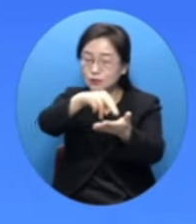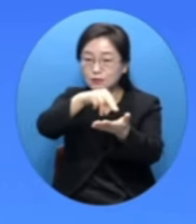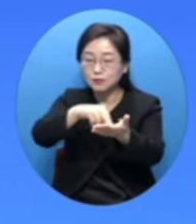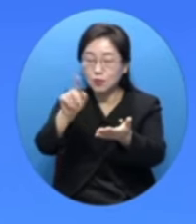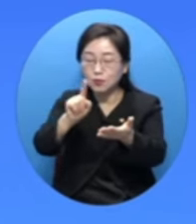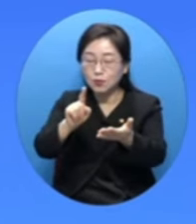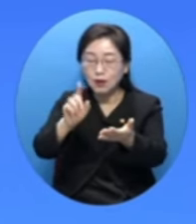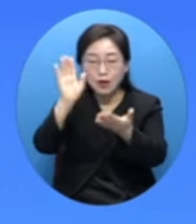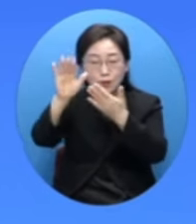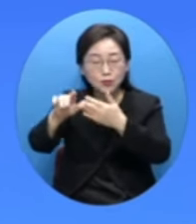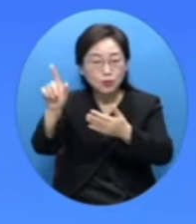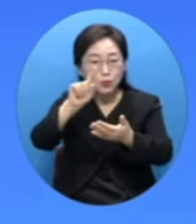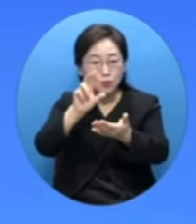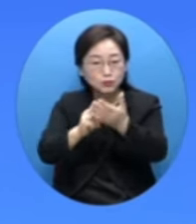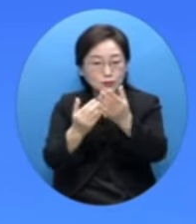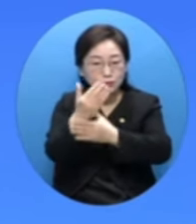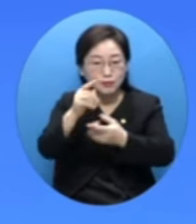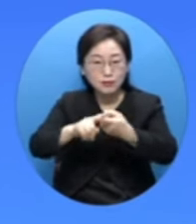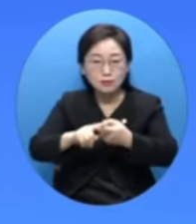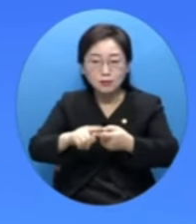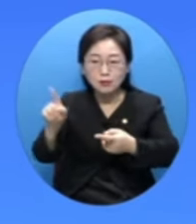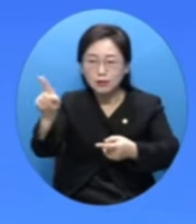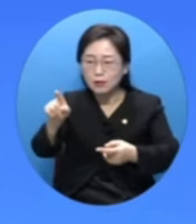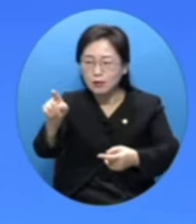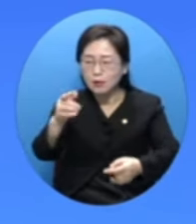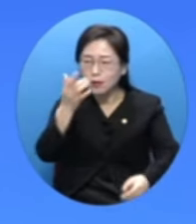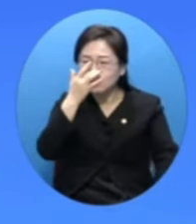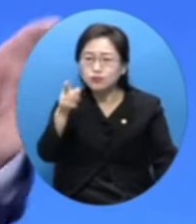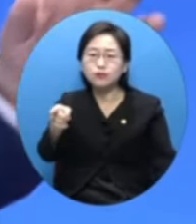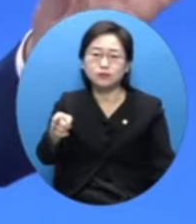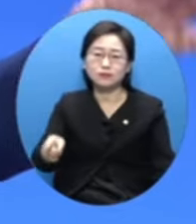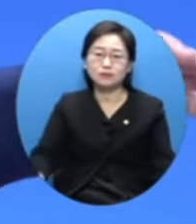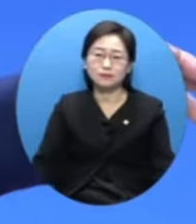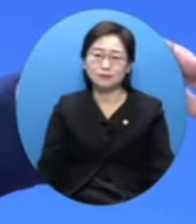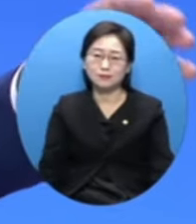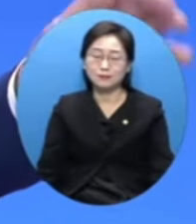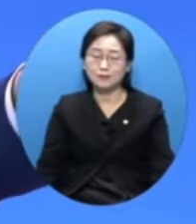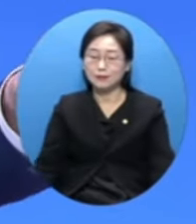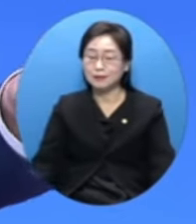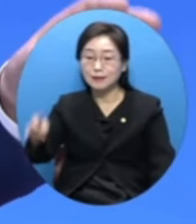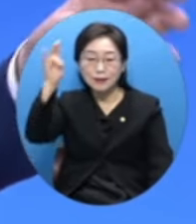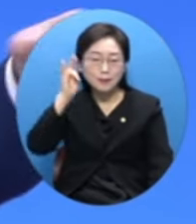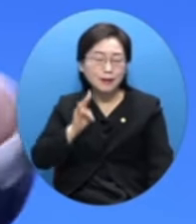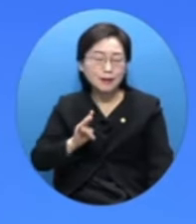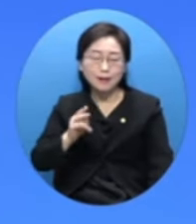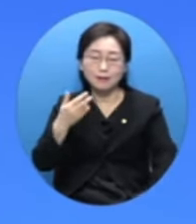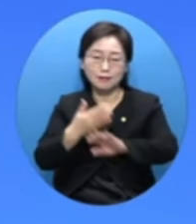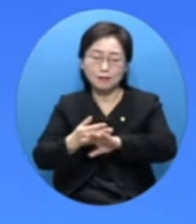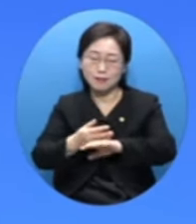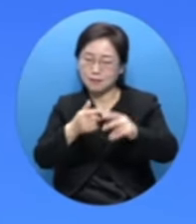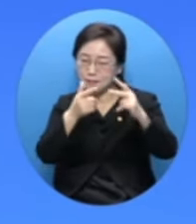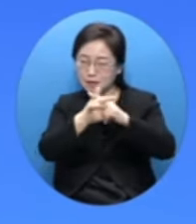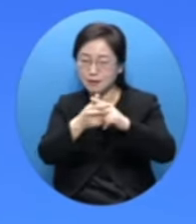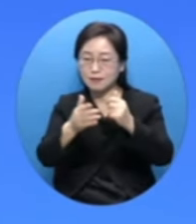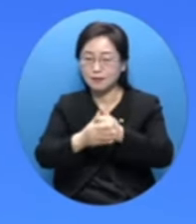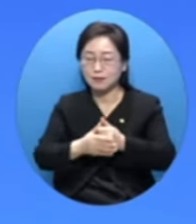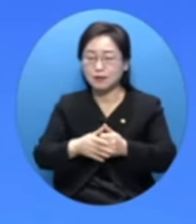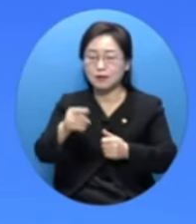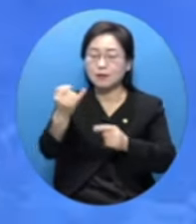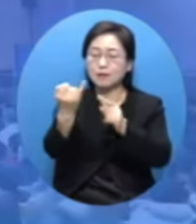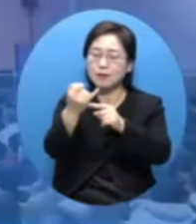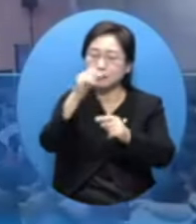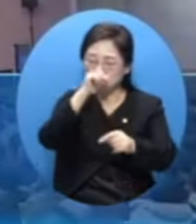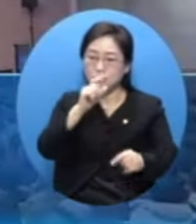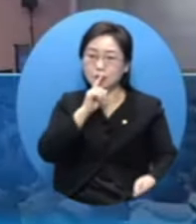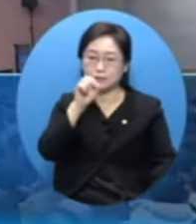앞으로 어떤 일이 생겨날 것에 대해서 전혀 감을 잡지 못하고 있었는데 마리아는 그걸 알고 있었어요. 내게 좋은 일을 했다. 그 12절이 이렇게